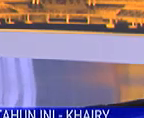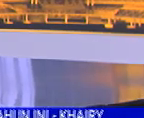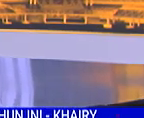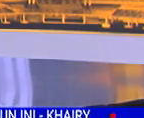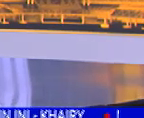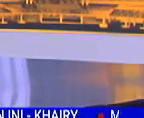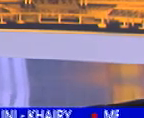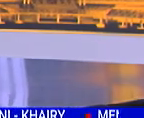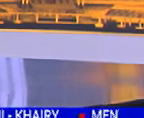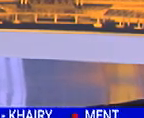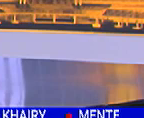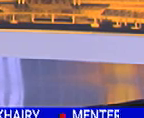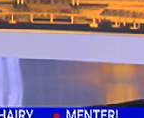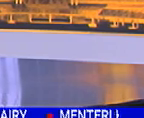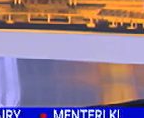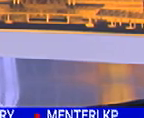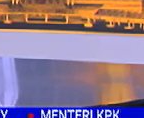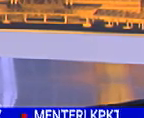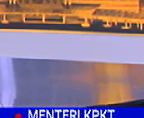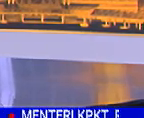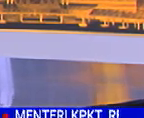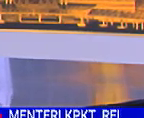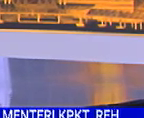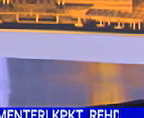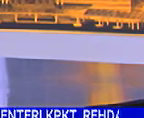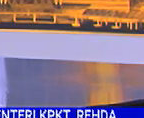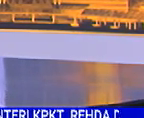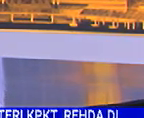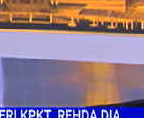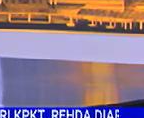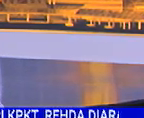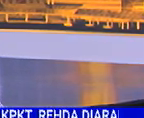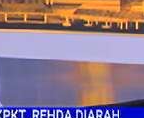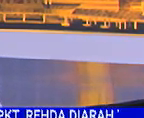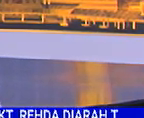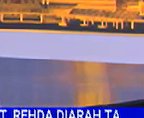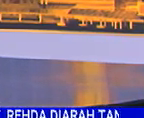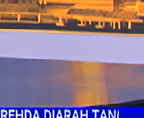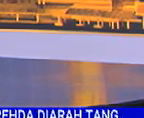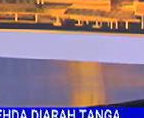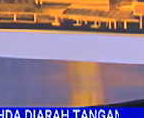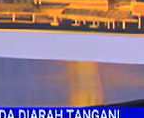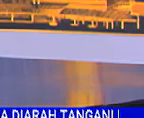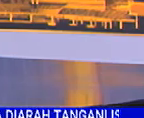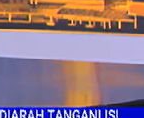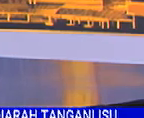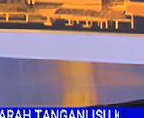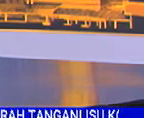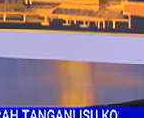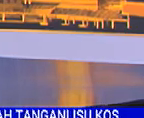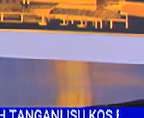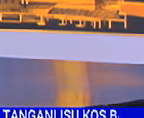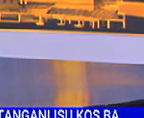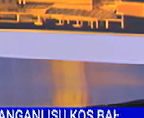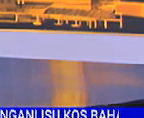kecemasan berita wilayah 11 Februari berakhir di sini dapatkan dos penggalak covid-19 untuk perlindungan diri dan keluarga